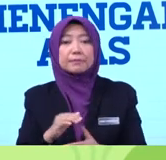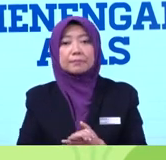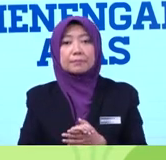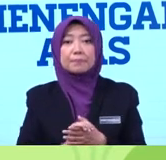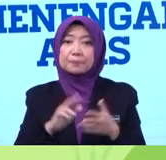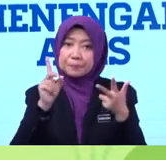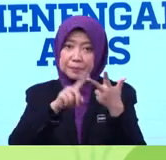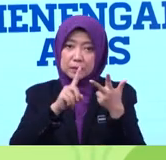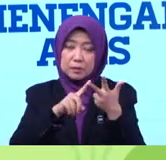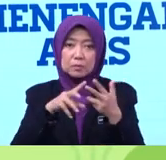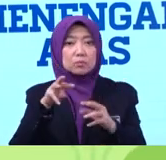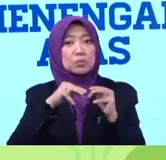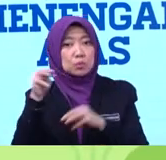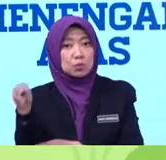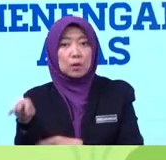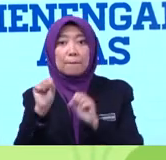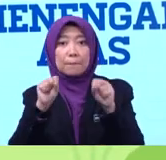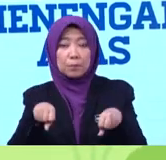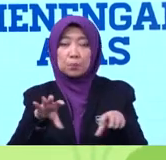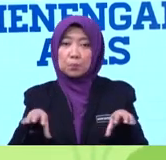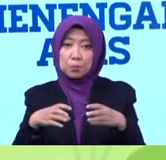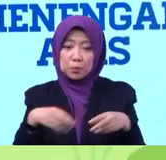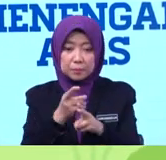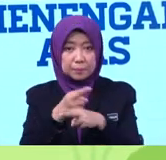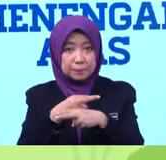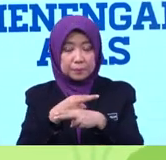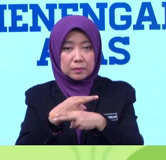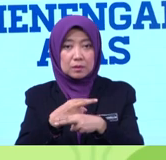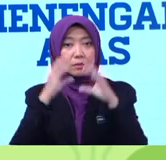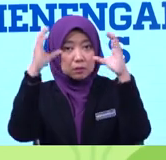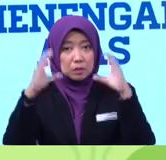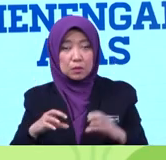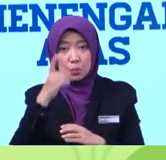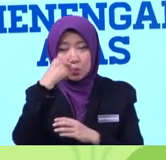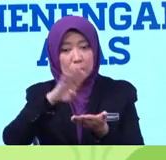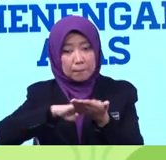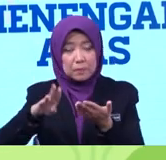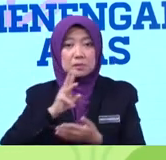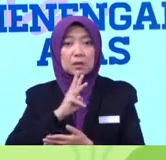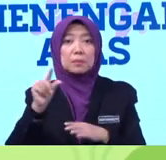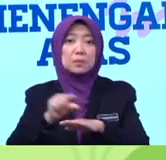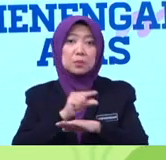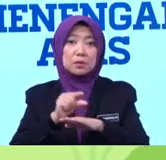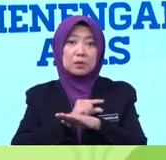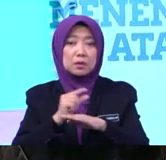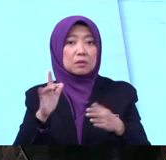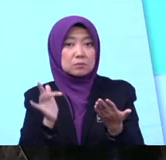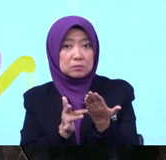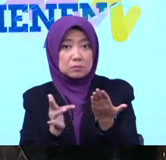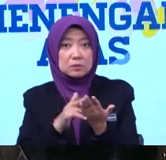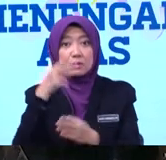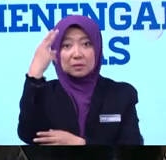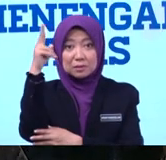murid boleh mereka Cipta kaedah pembersihan air yang tercemar menggunakan teknologi hijau